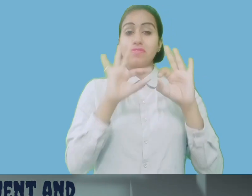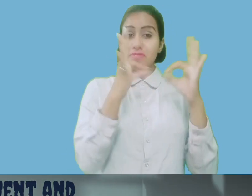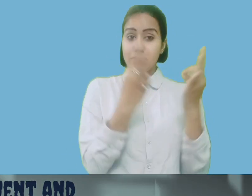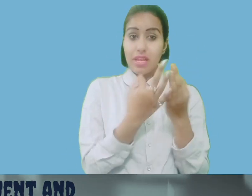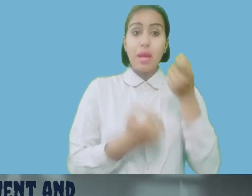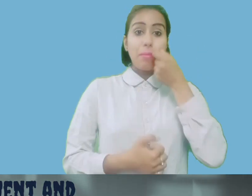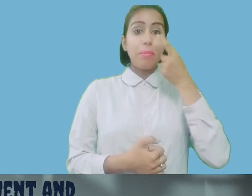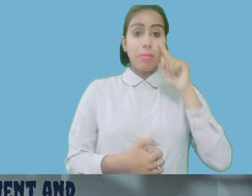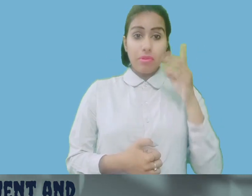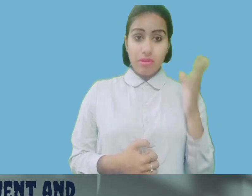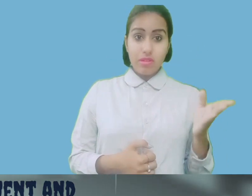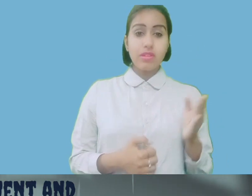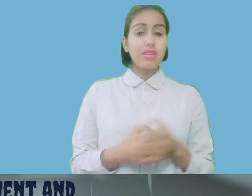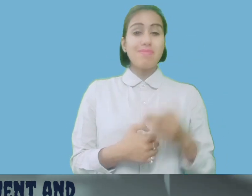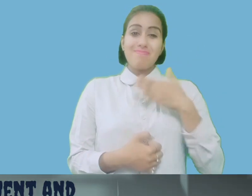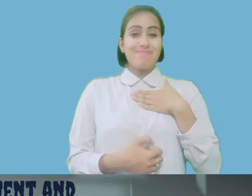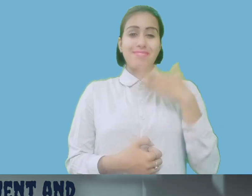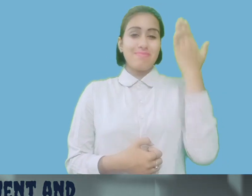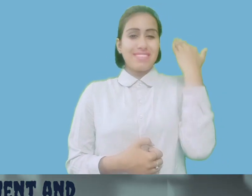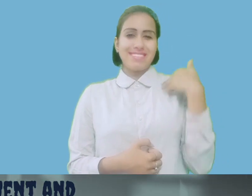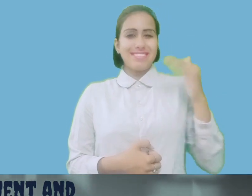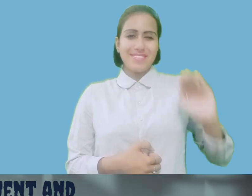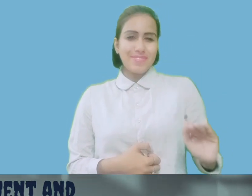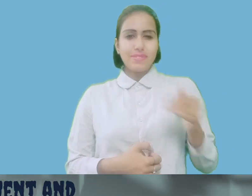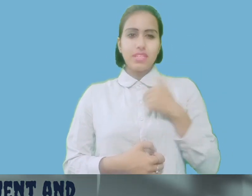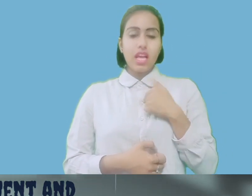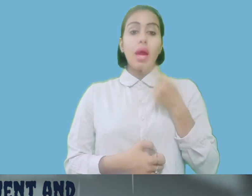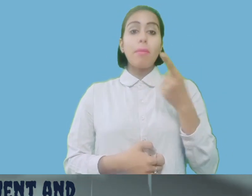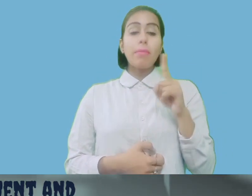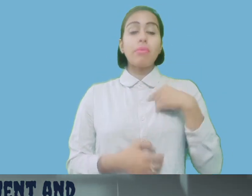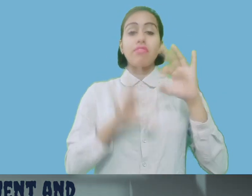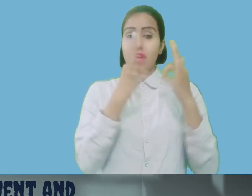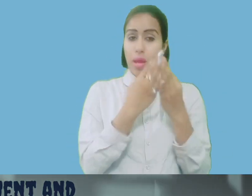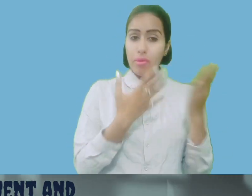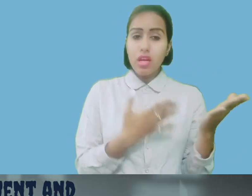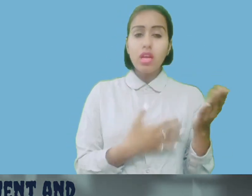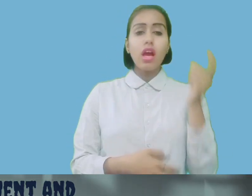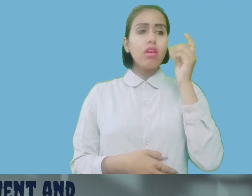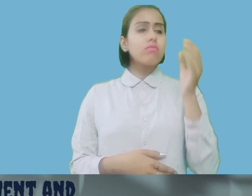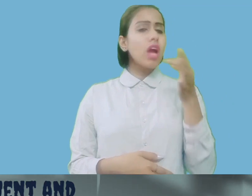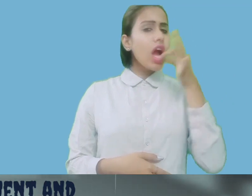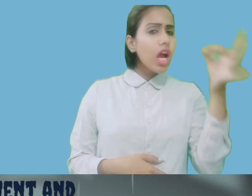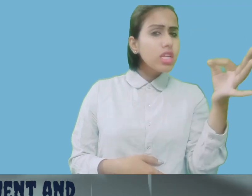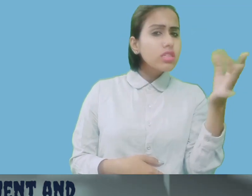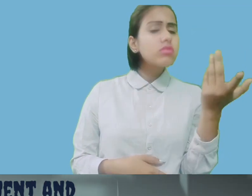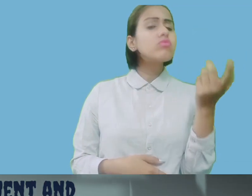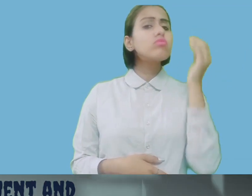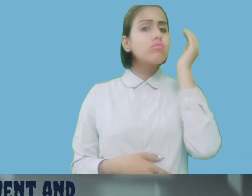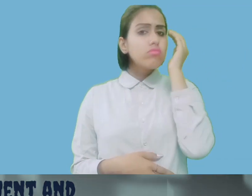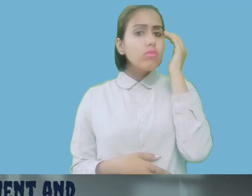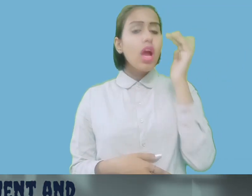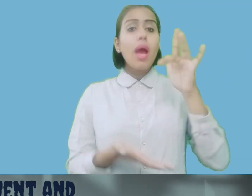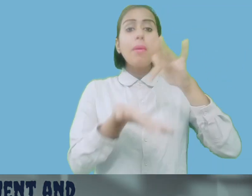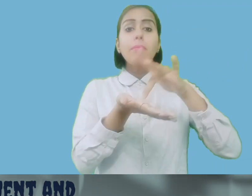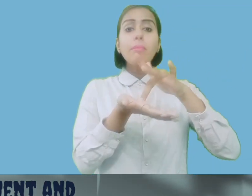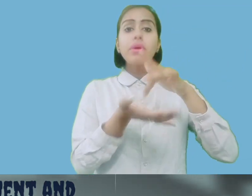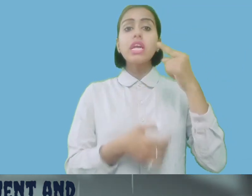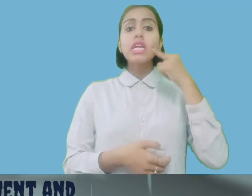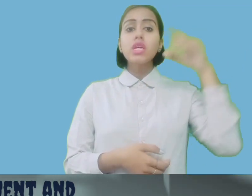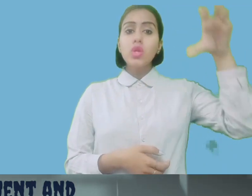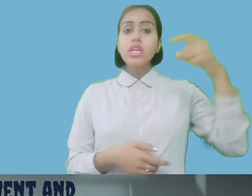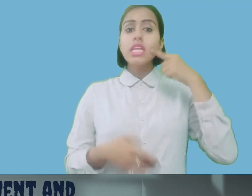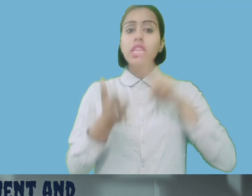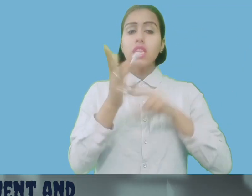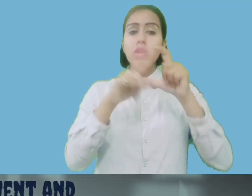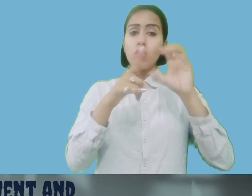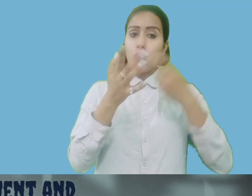ऐसी परिस्थिति निर्मित होती है तो आपको बुलाया जाता है क्योंकि आप सर्टिफाइड हैं। तो आपका रुझान इस ओर कैसे